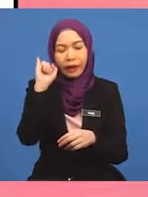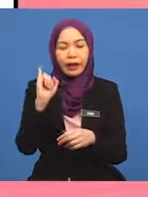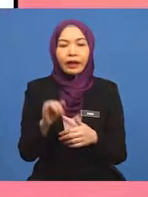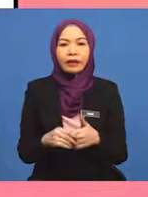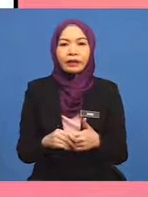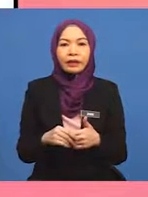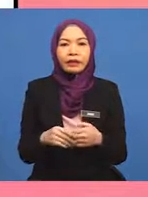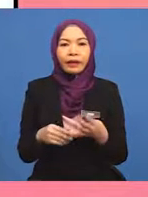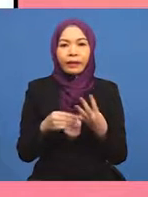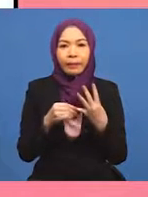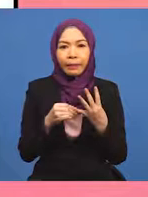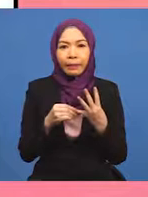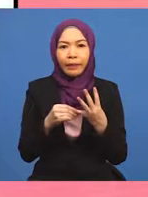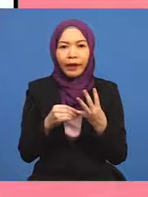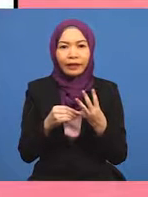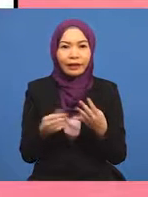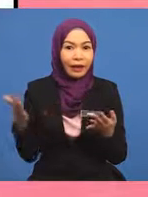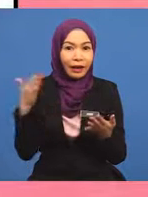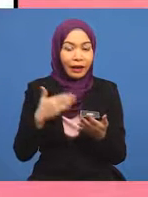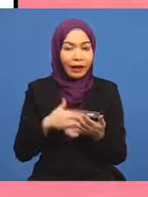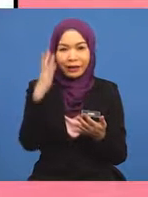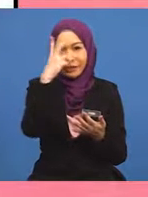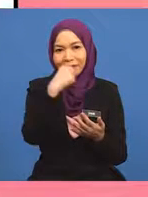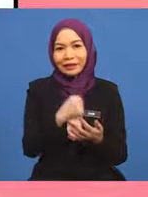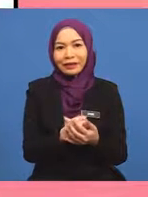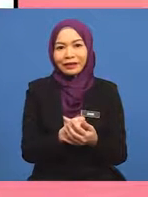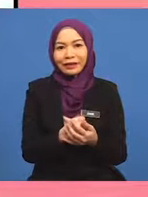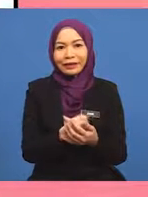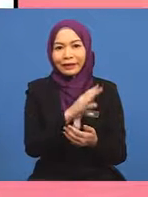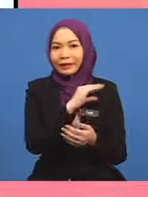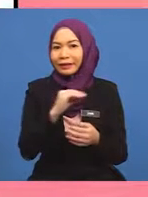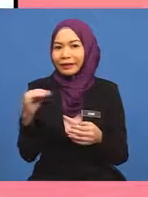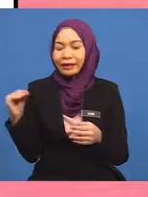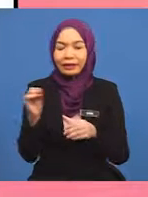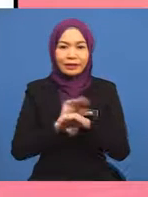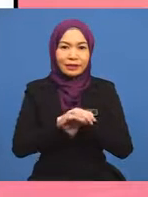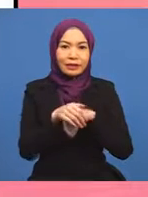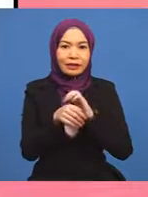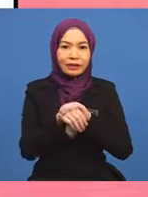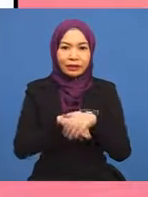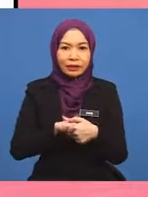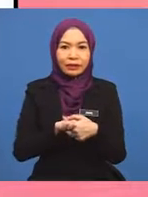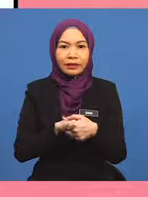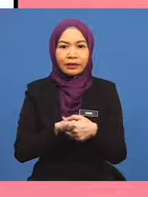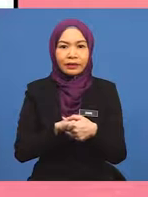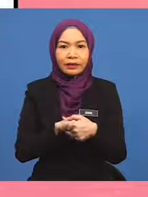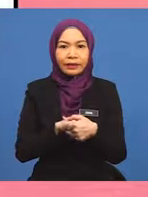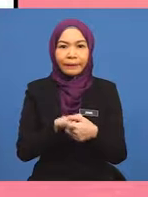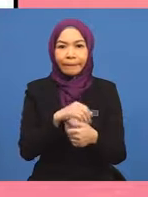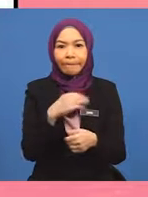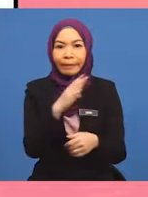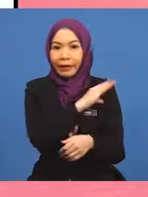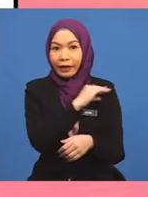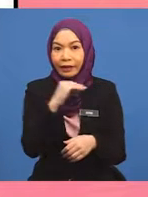lakaran yang dihasilkan lebih menarik, lebih keselesaan di samping